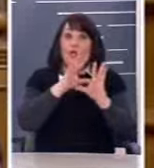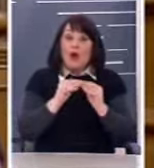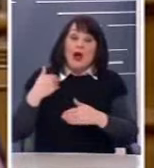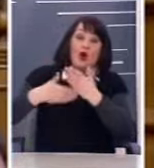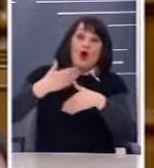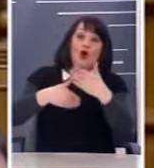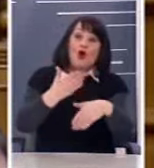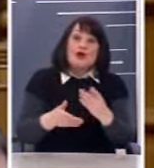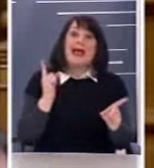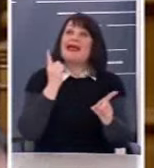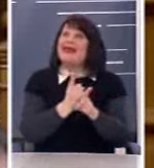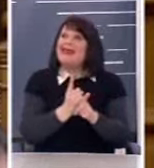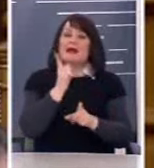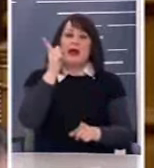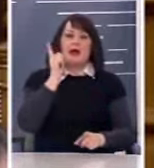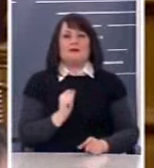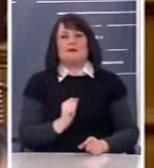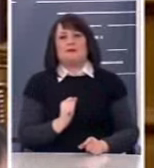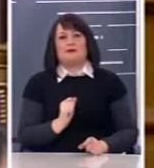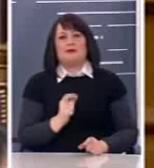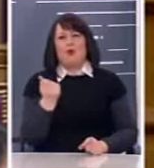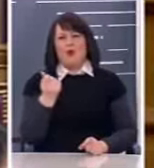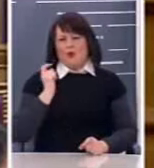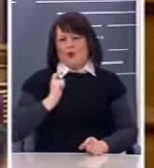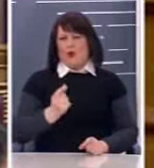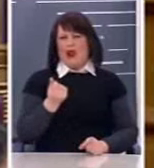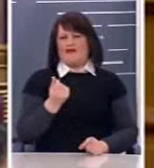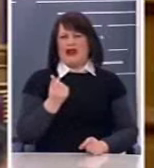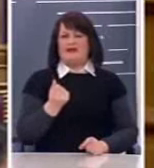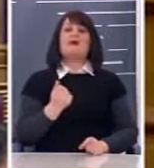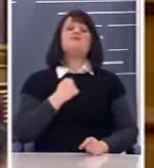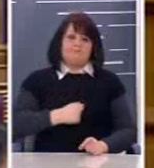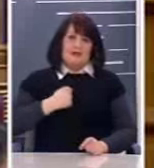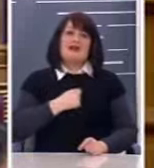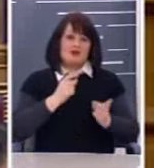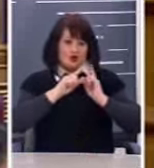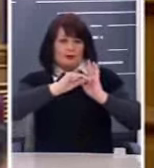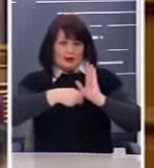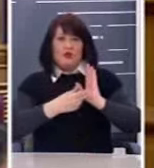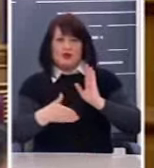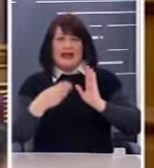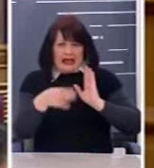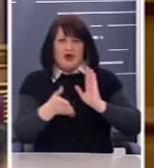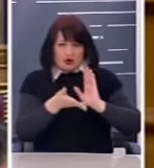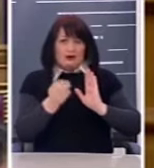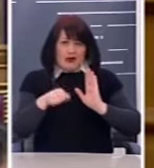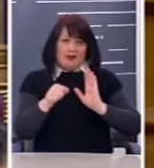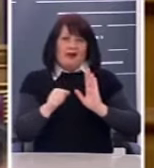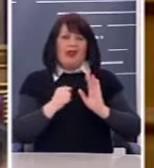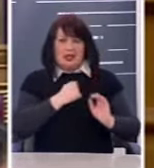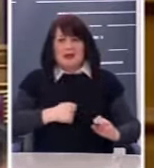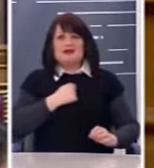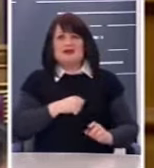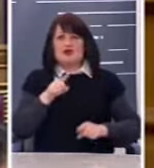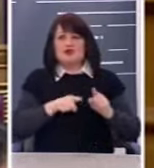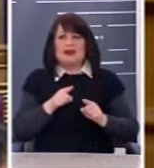χρόνια, ιδίως τα χρόνια των παχαίων αγελάδων, αλλά δυστυχώς και τα χρόνια των μνημονίων, και αυτό είναι χειρότερο, διότι κάποιοι με